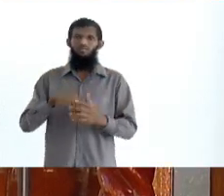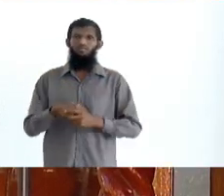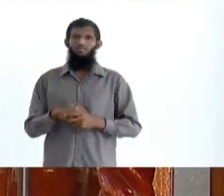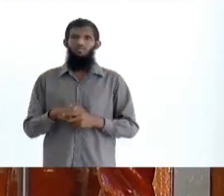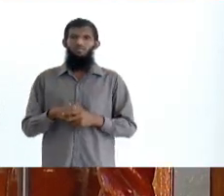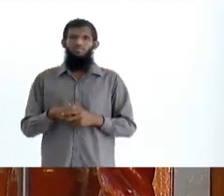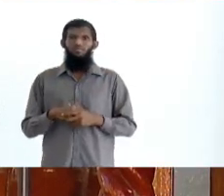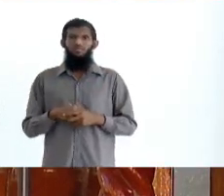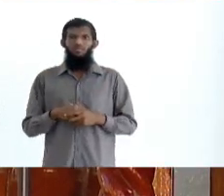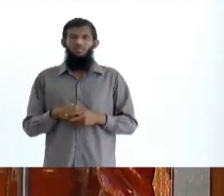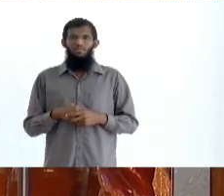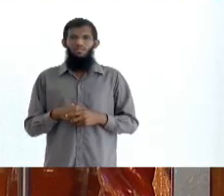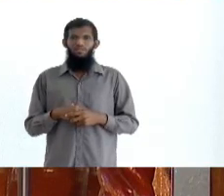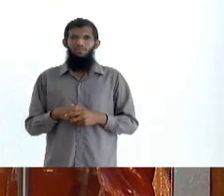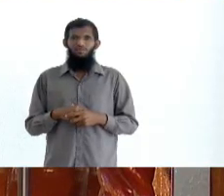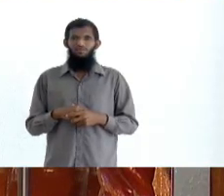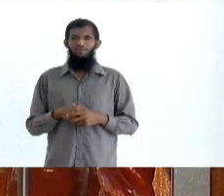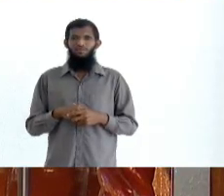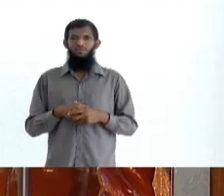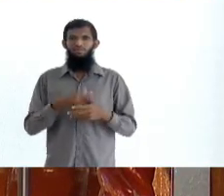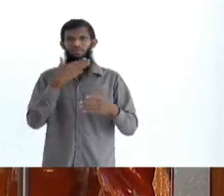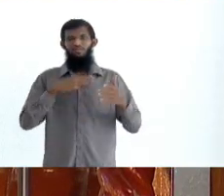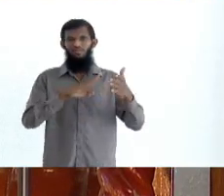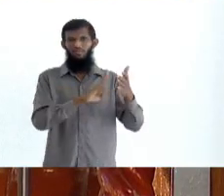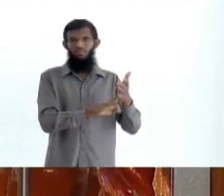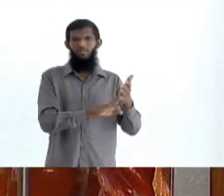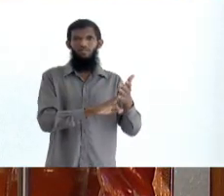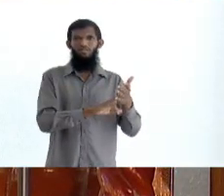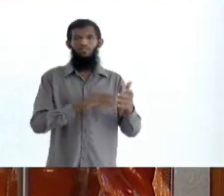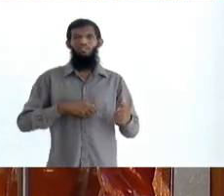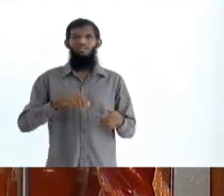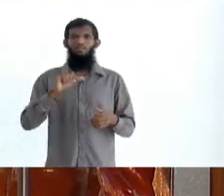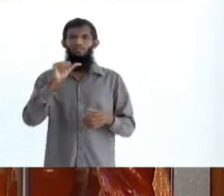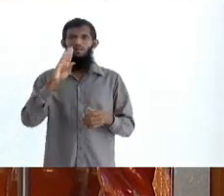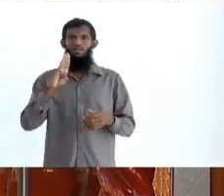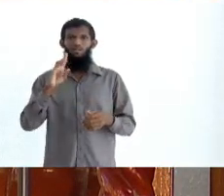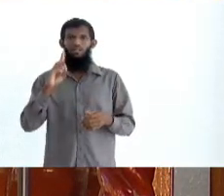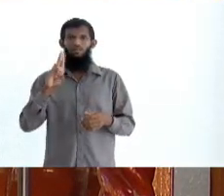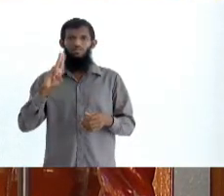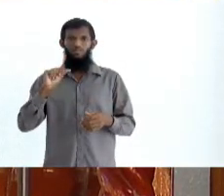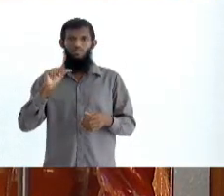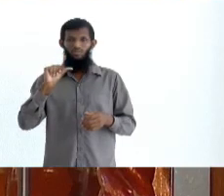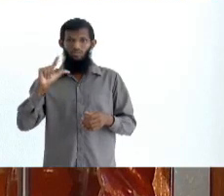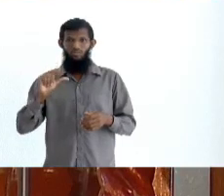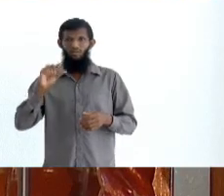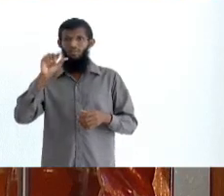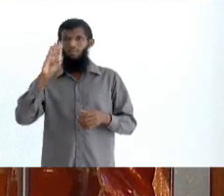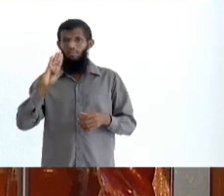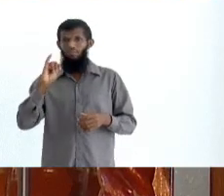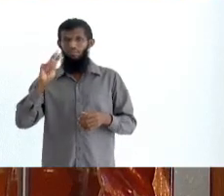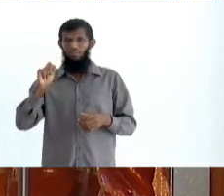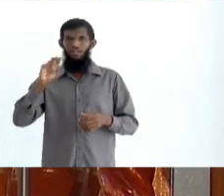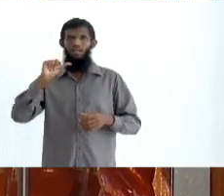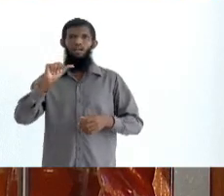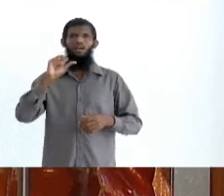ve alihi ve sellem Abdullah bin Abbas radiyallahu anha devvi nasihe pulgavani. يا